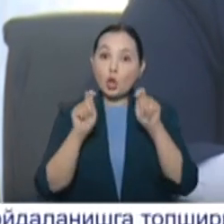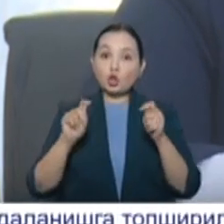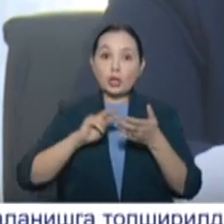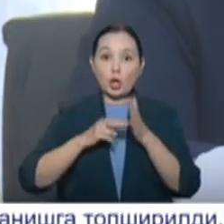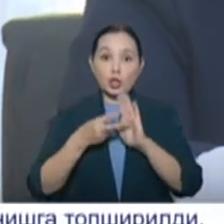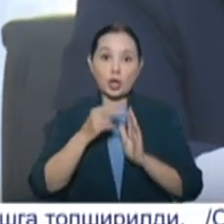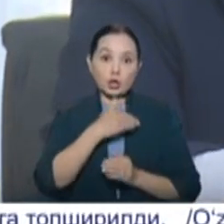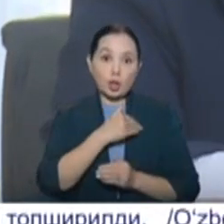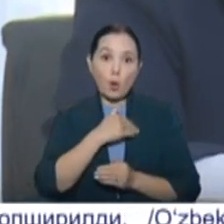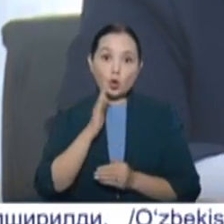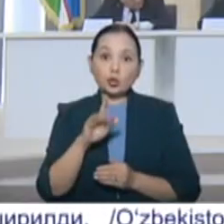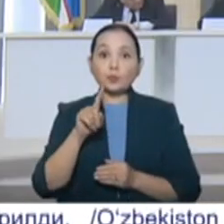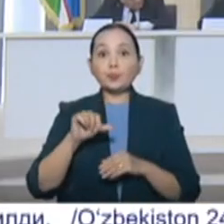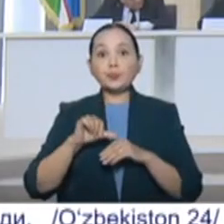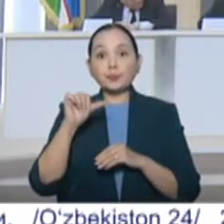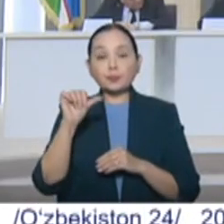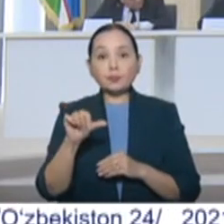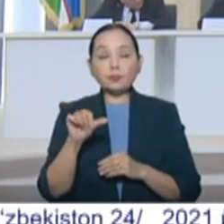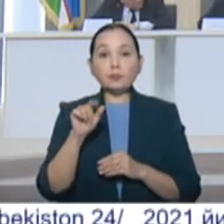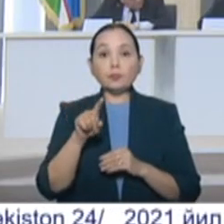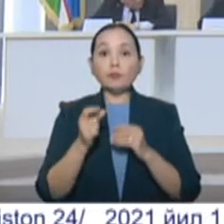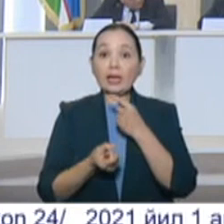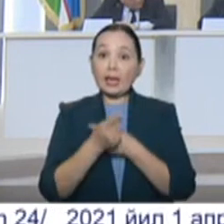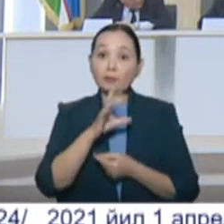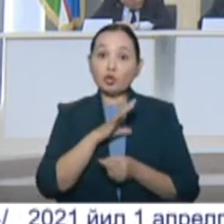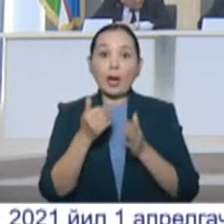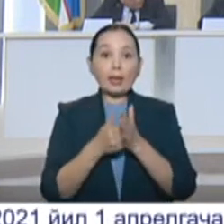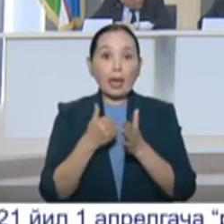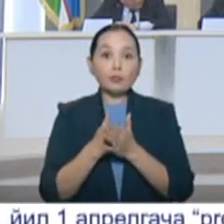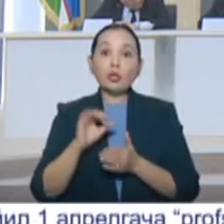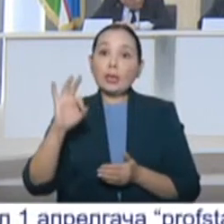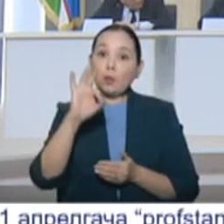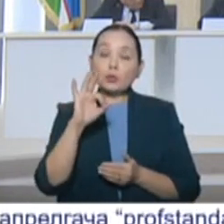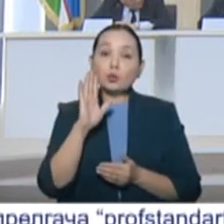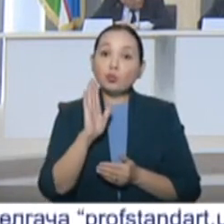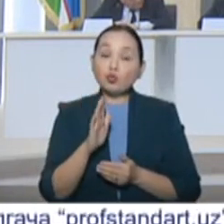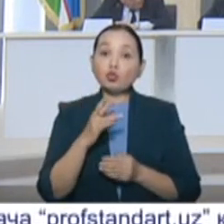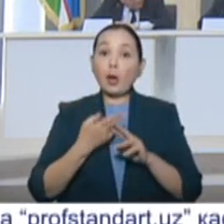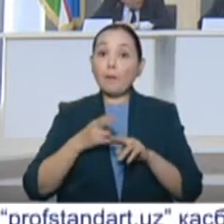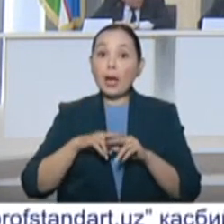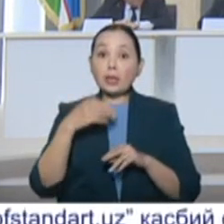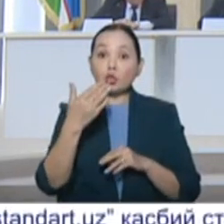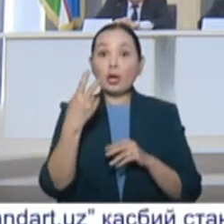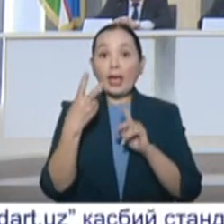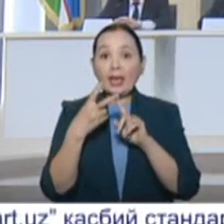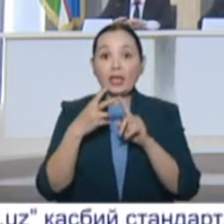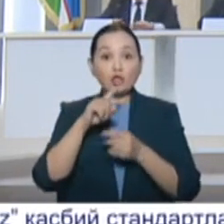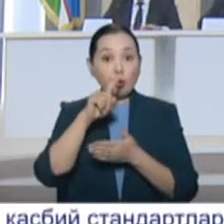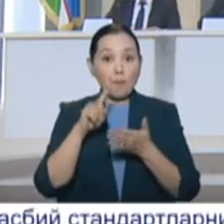rejalashtirmoqchimiz. Undan tashqari, mana shu yetib chiqqan kamchiligimiz bo'yicha mana shu ikkinchi masala